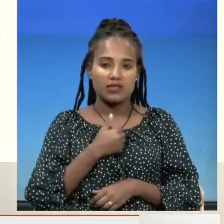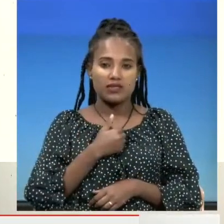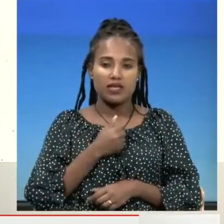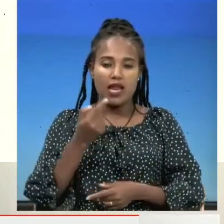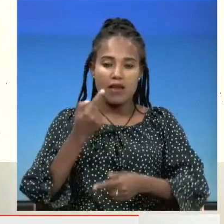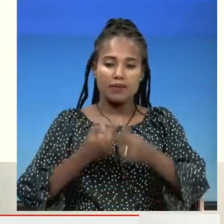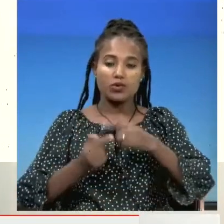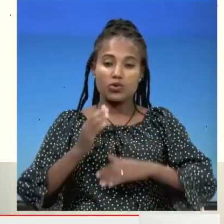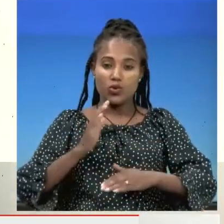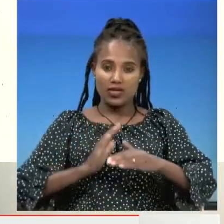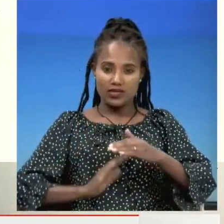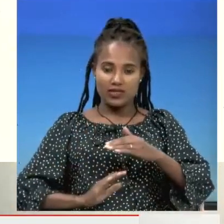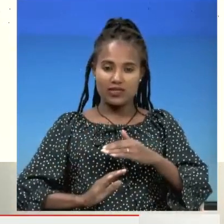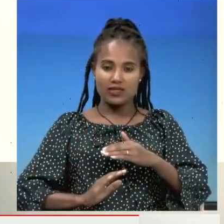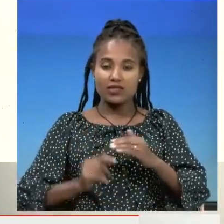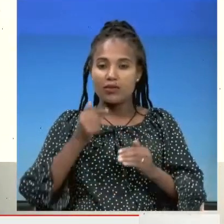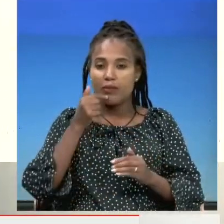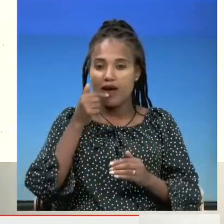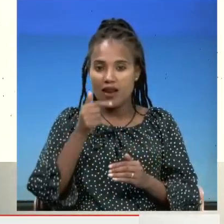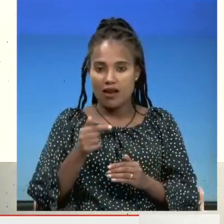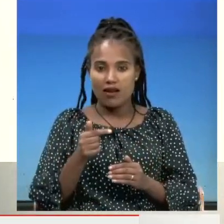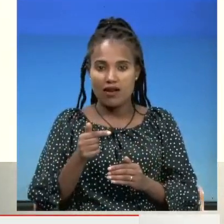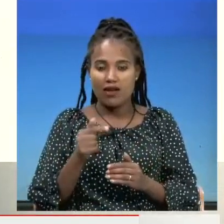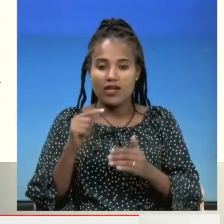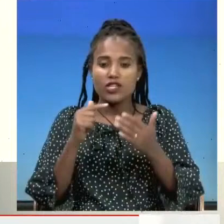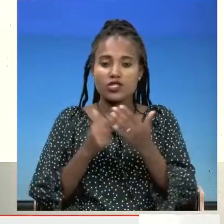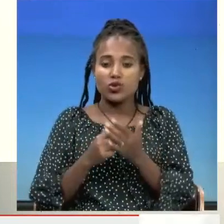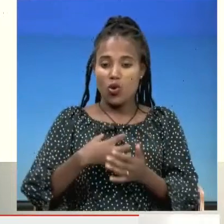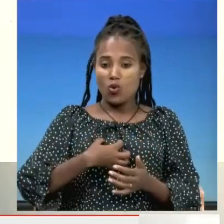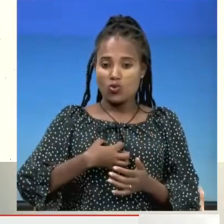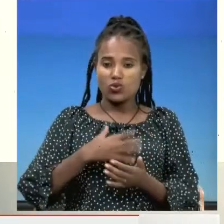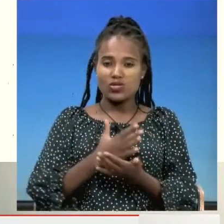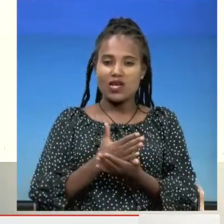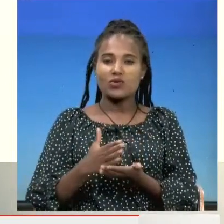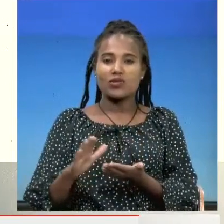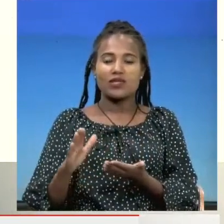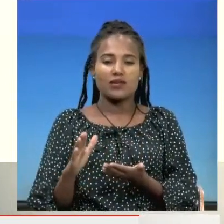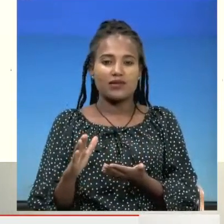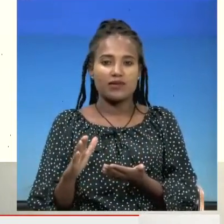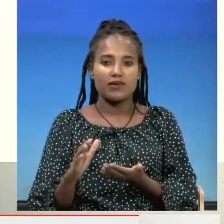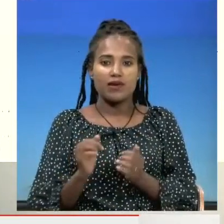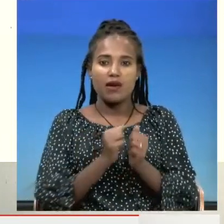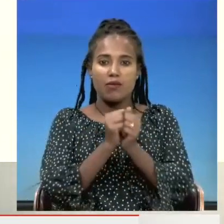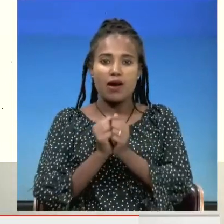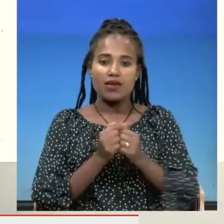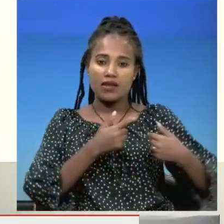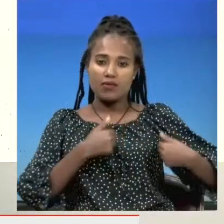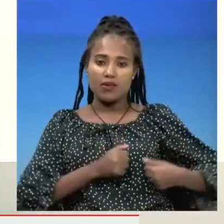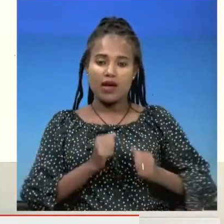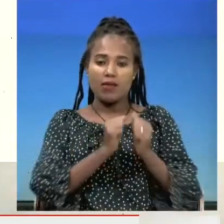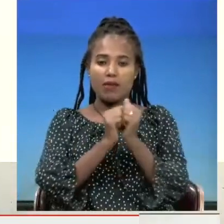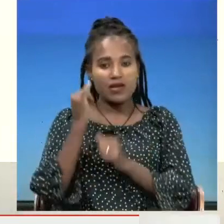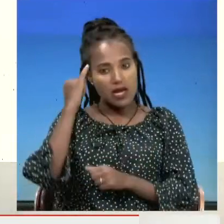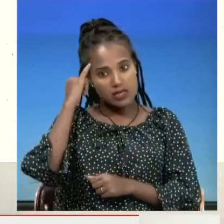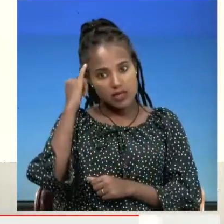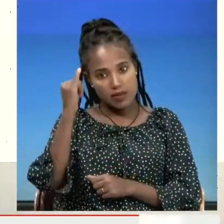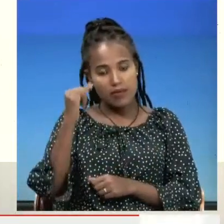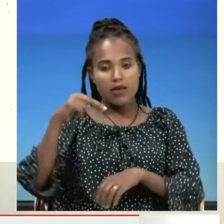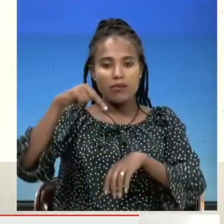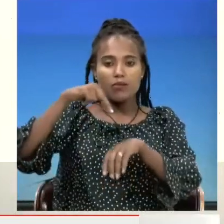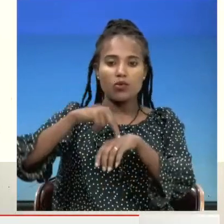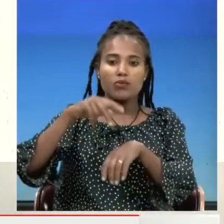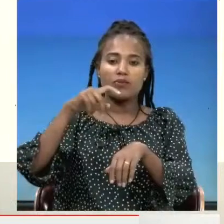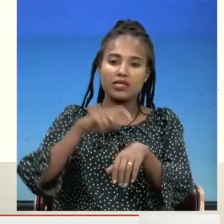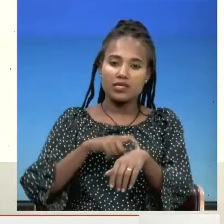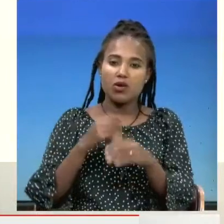ለመጪው ትውልድ ሲባል እነዚህን ቁርሾች አስወግደን በአንድ ልብና በአንድ ሐሳብ የምንቆምበት